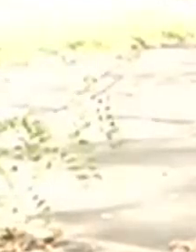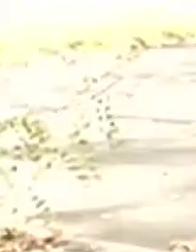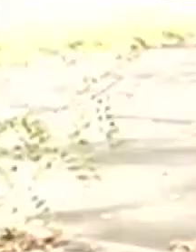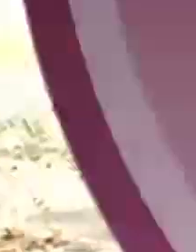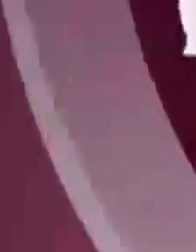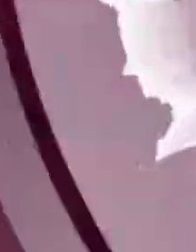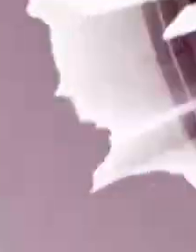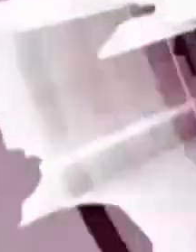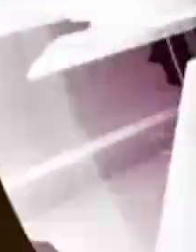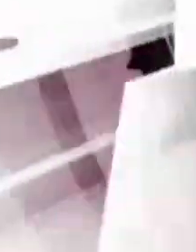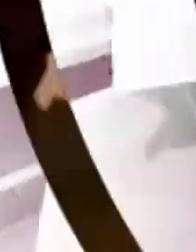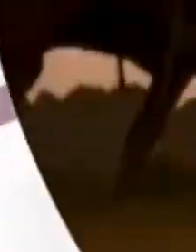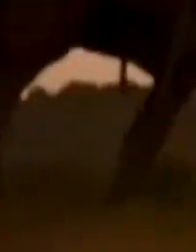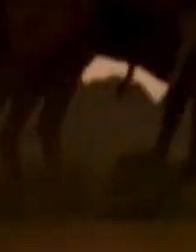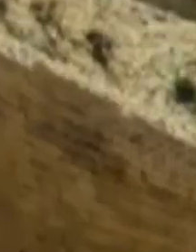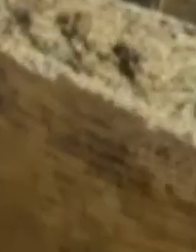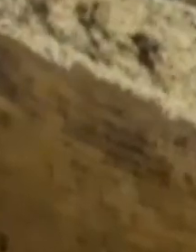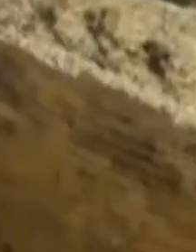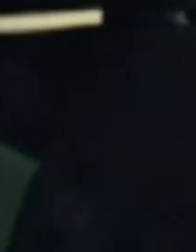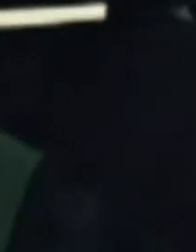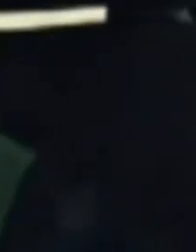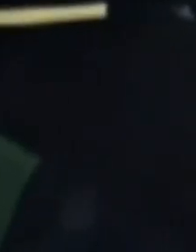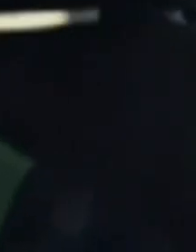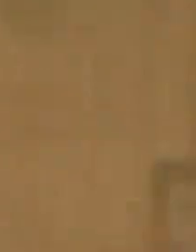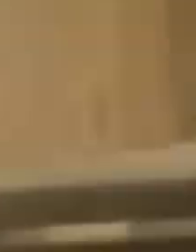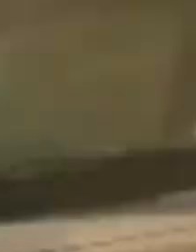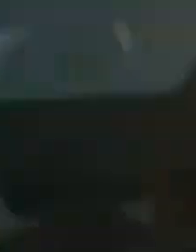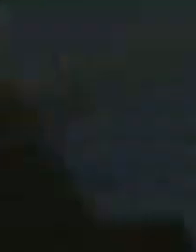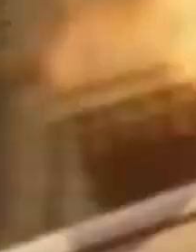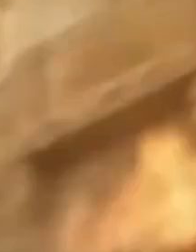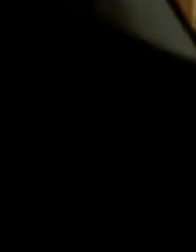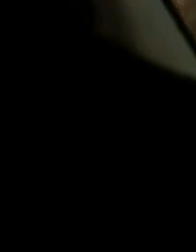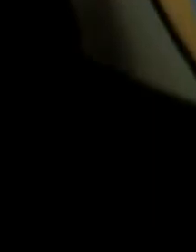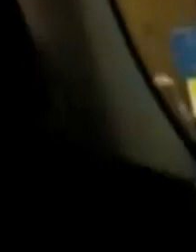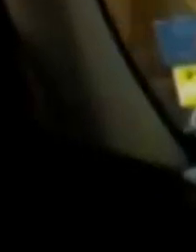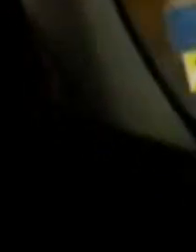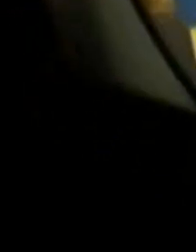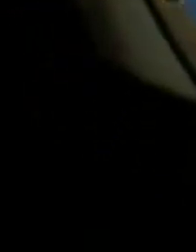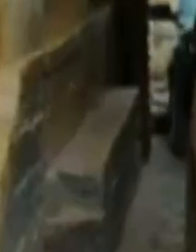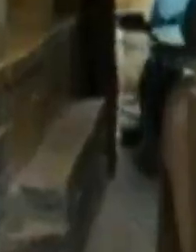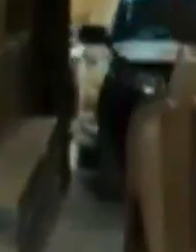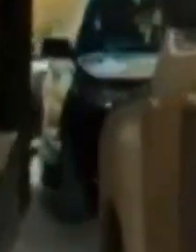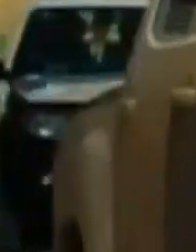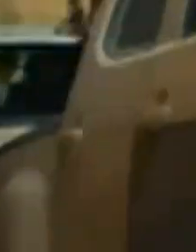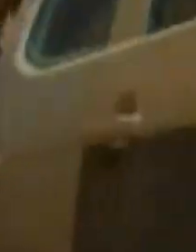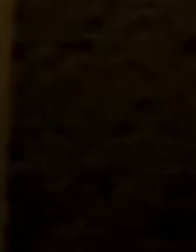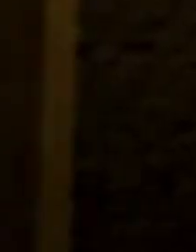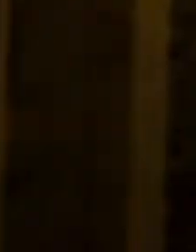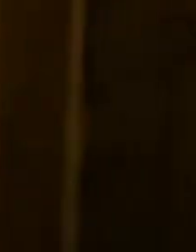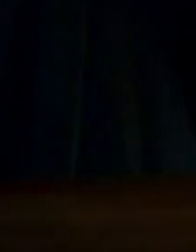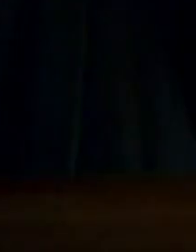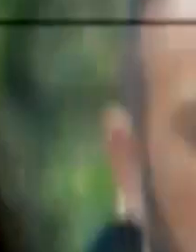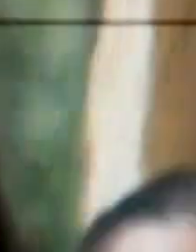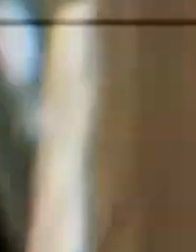жеткіздік. Димаш Құдайберген Джеки Чанның фильміне саундтрек орындады. Жаңа кинотуынды қалың көрерменге қашан жол